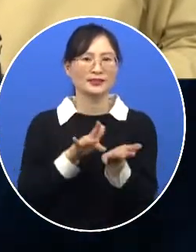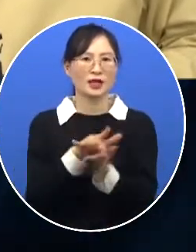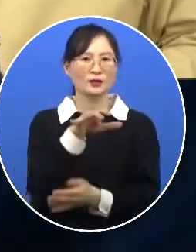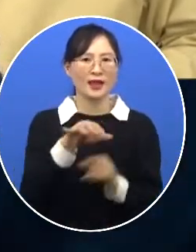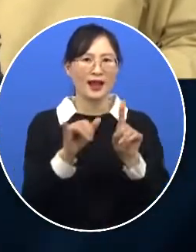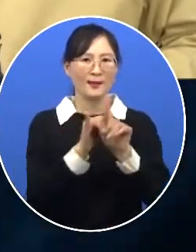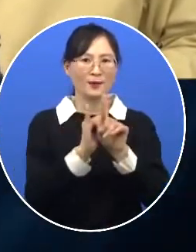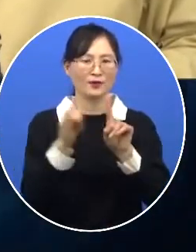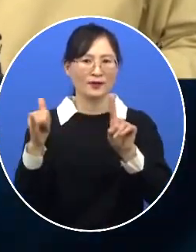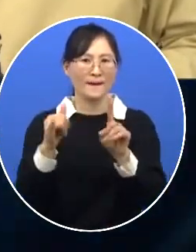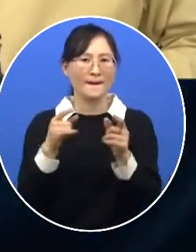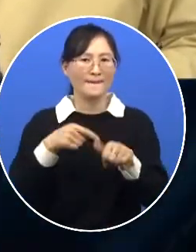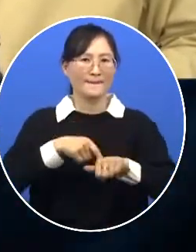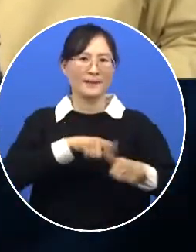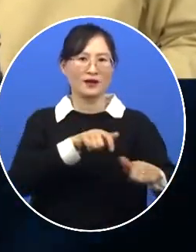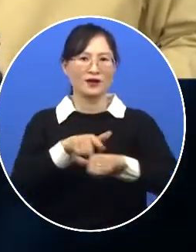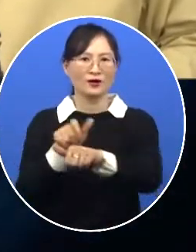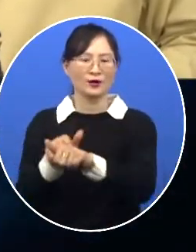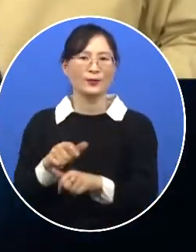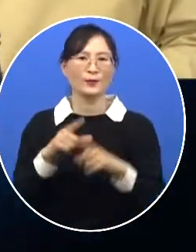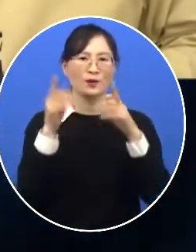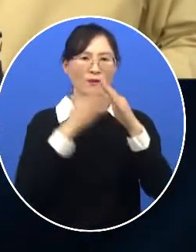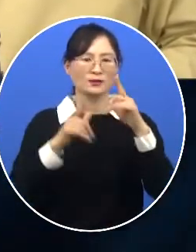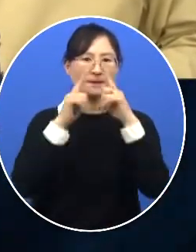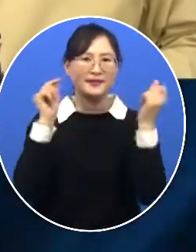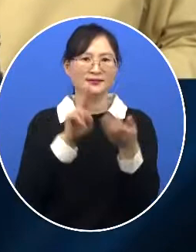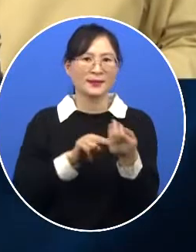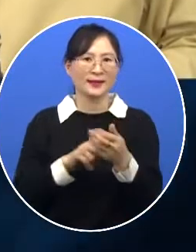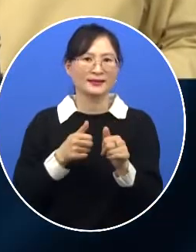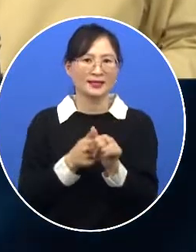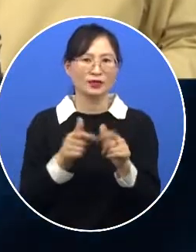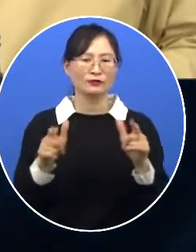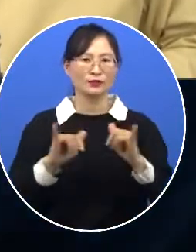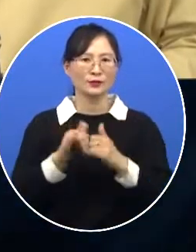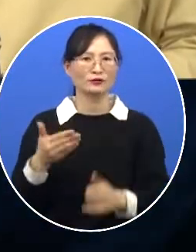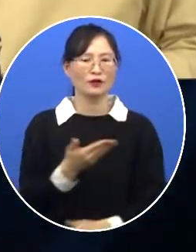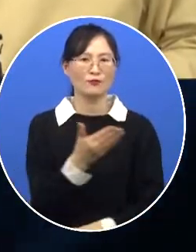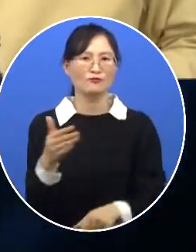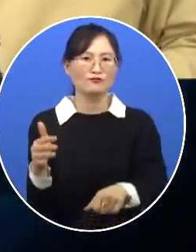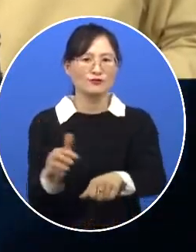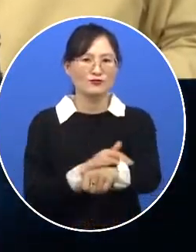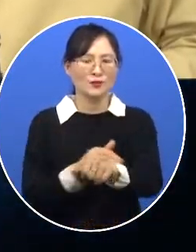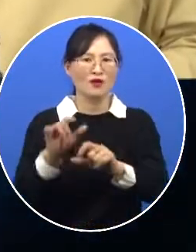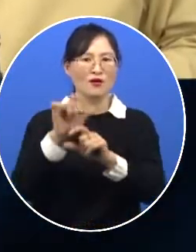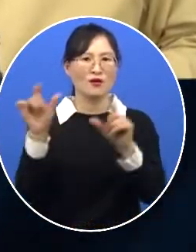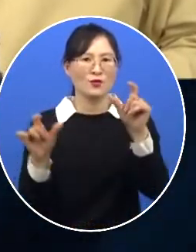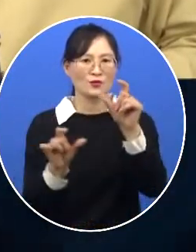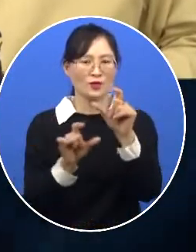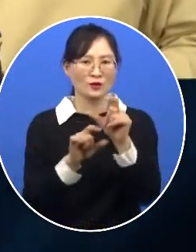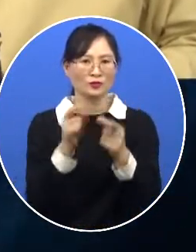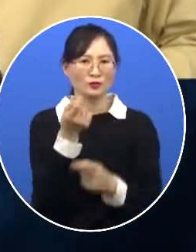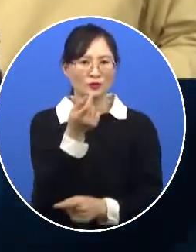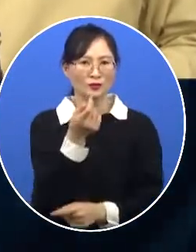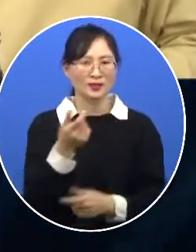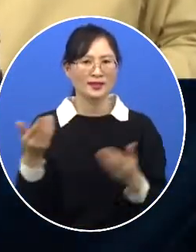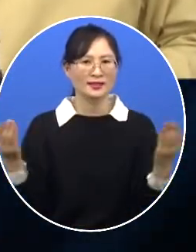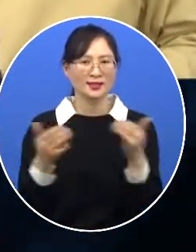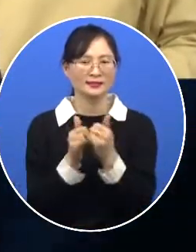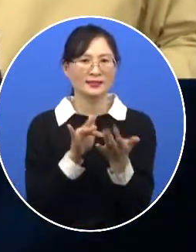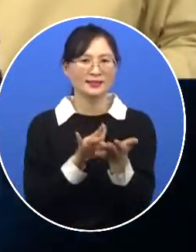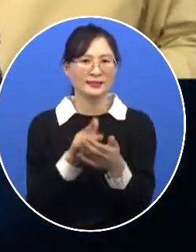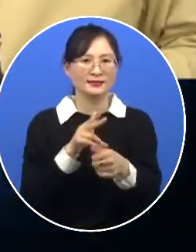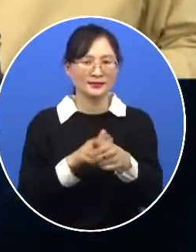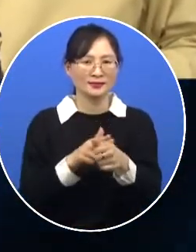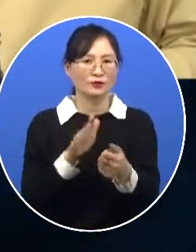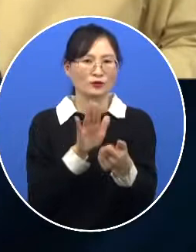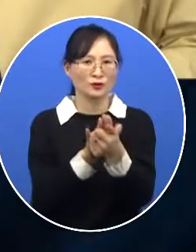예방지원단을 3월 9일부터 구성해 관내 167개 약국에 한 명씩 파견하여 공적 마스크